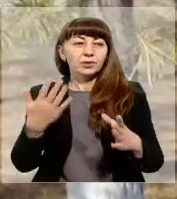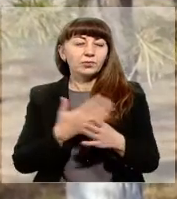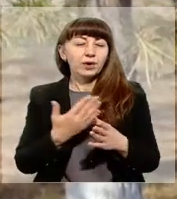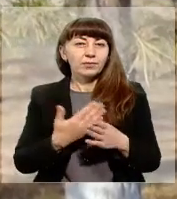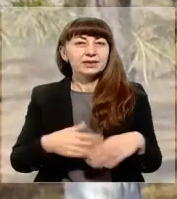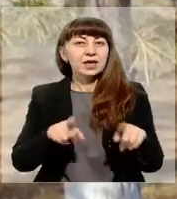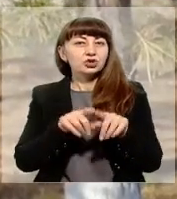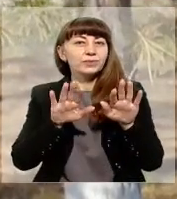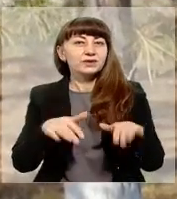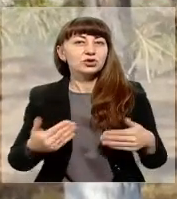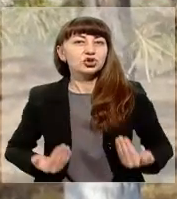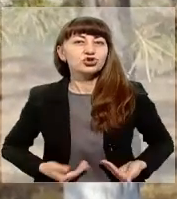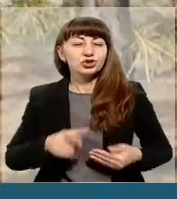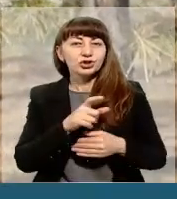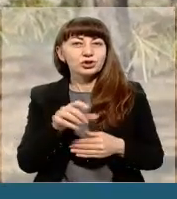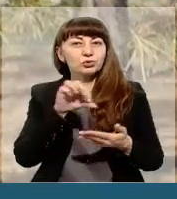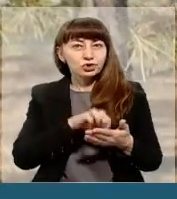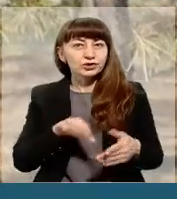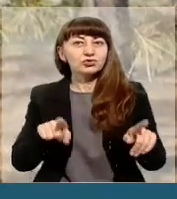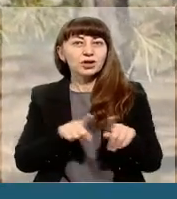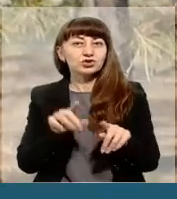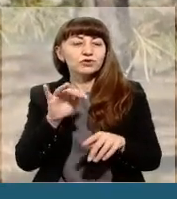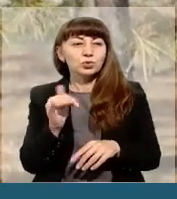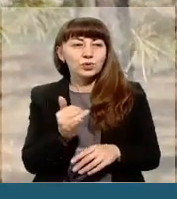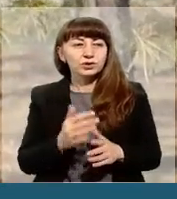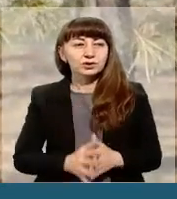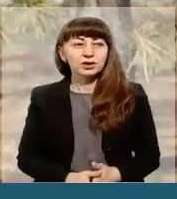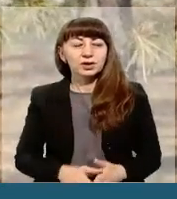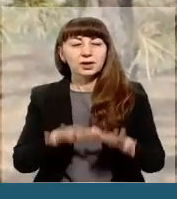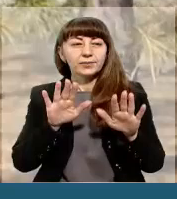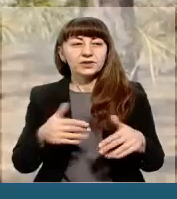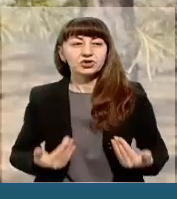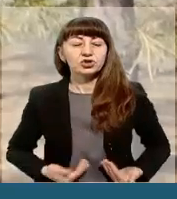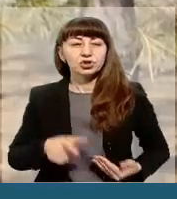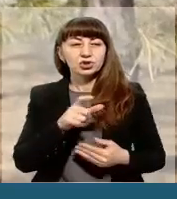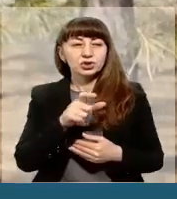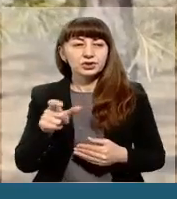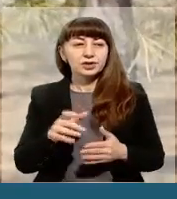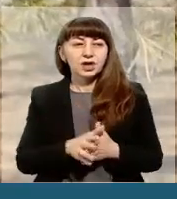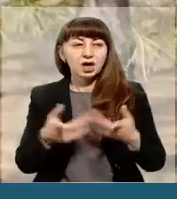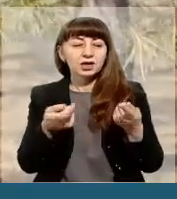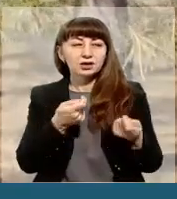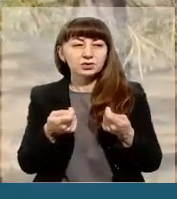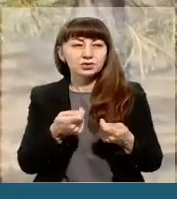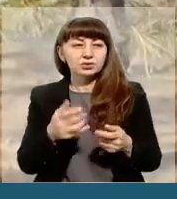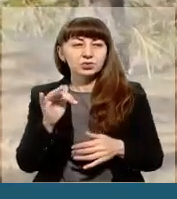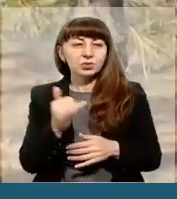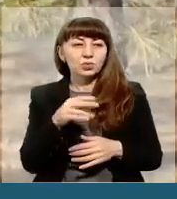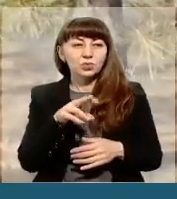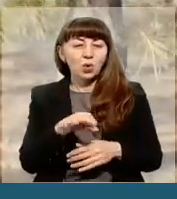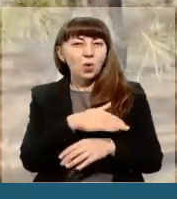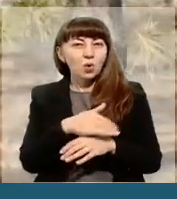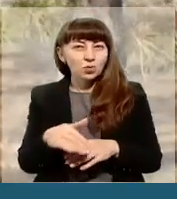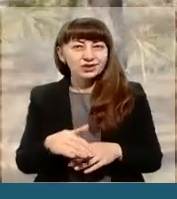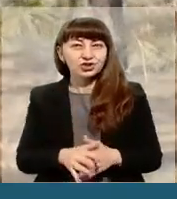также нам местные жители, выходят на субботники. Также здесь местные жители организовали субботники